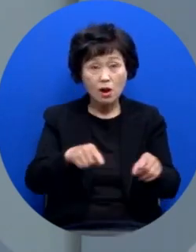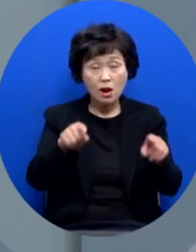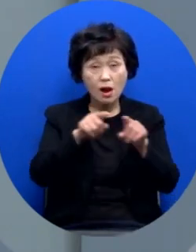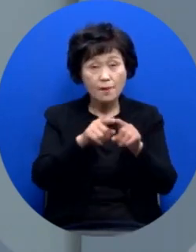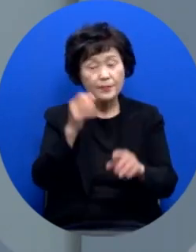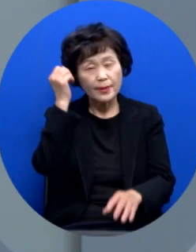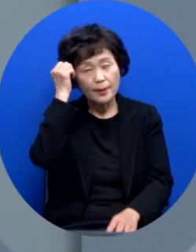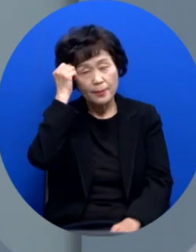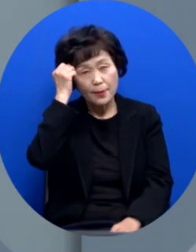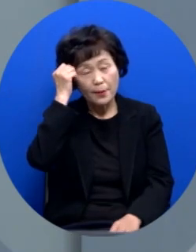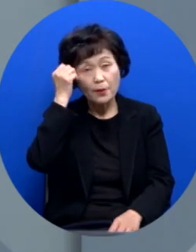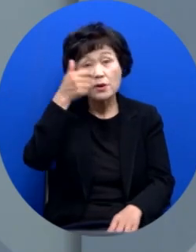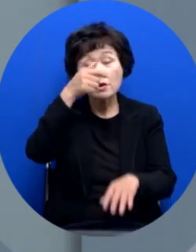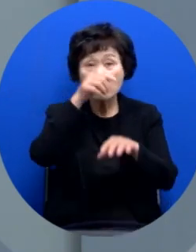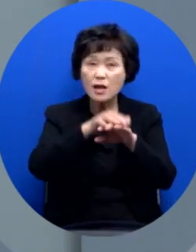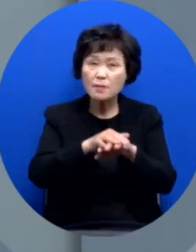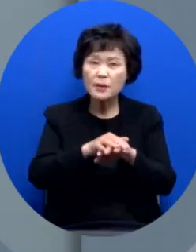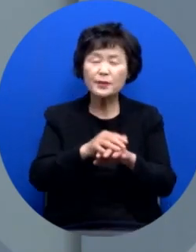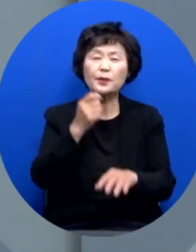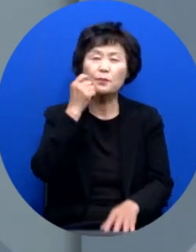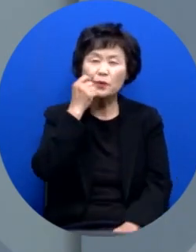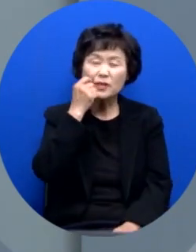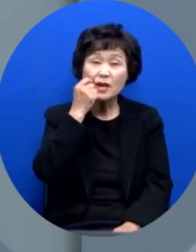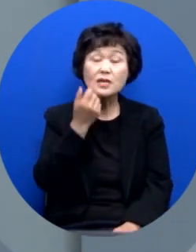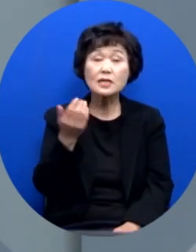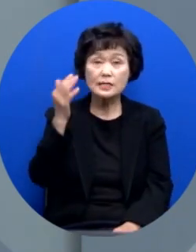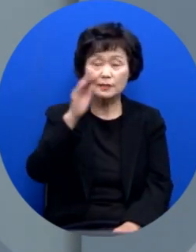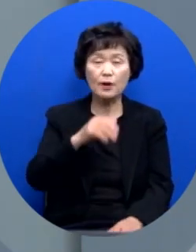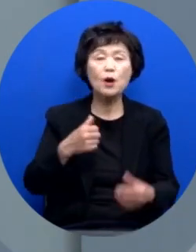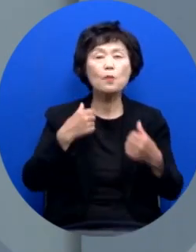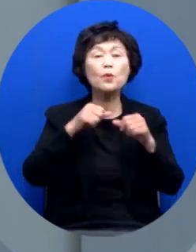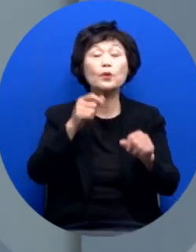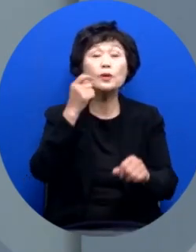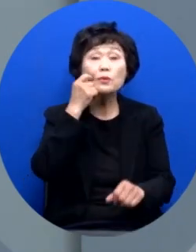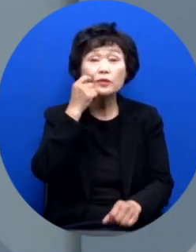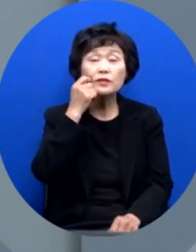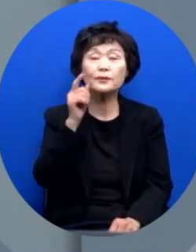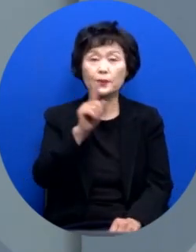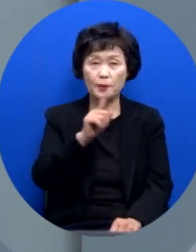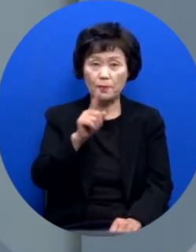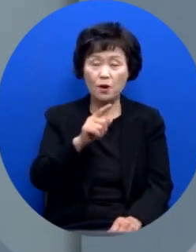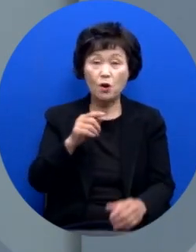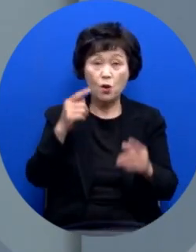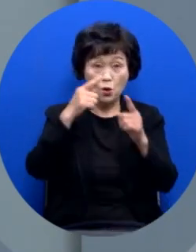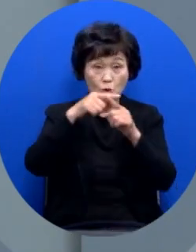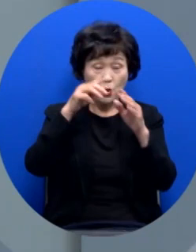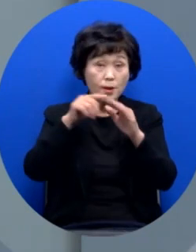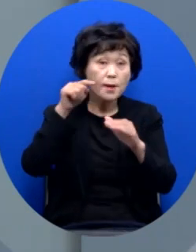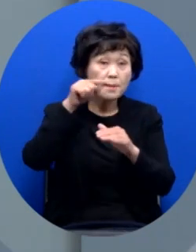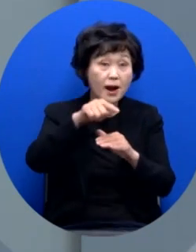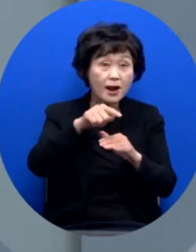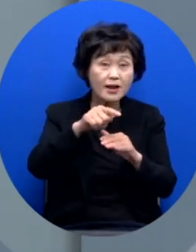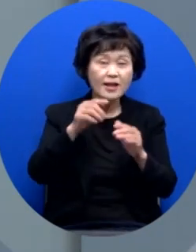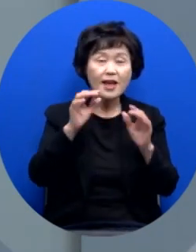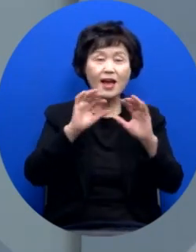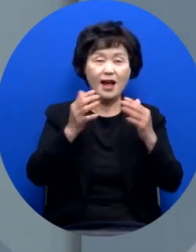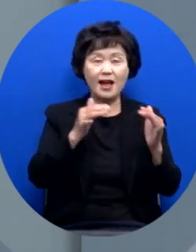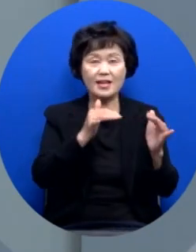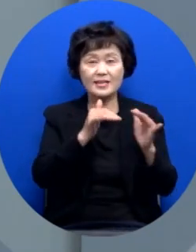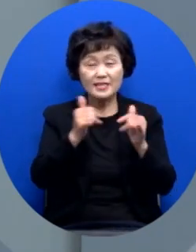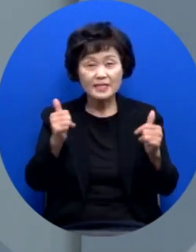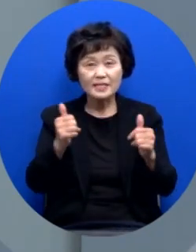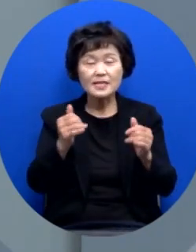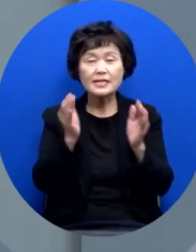못했어요. 하지만 우리가 포기할 수 없는 사역이 있어요. 교회 밖에 나가서 아이들 찾아서 전도하는